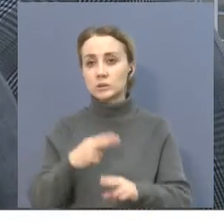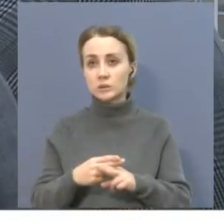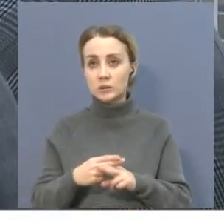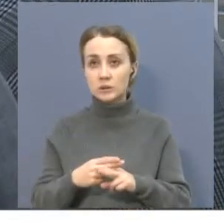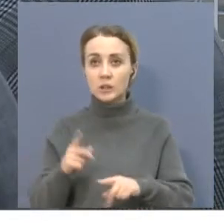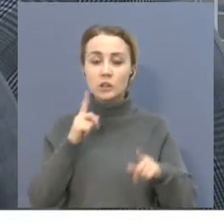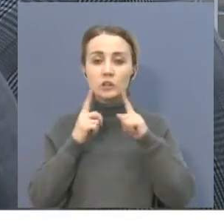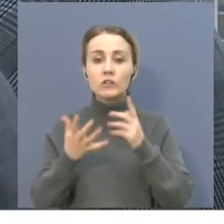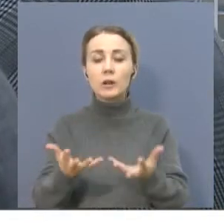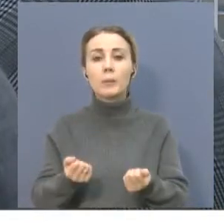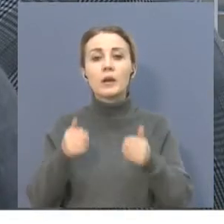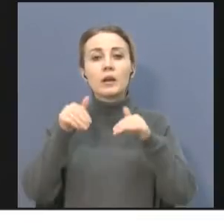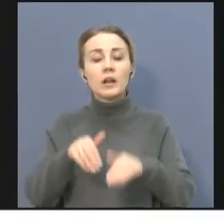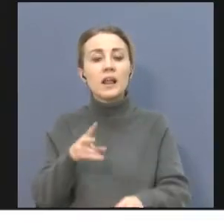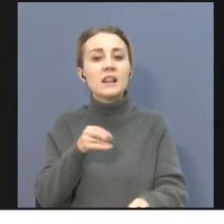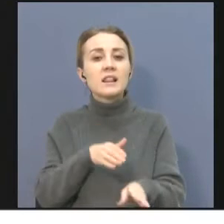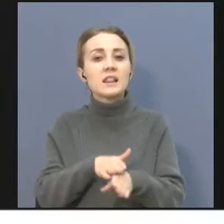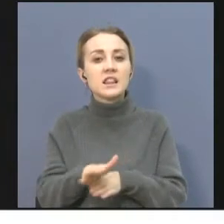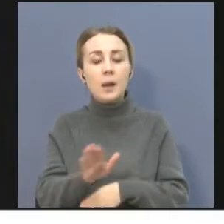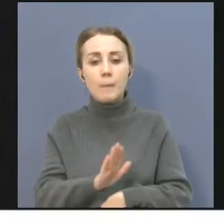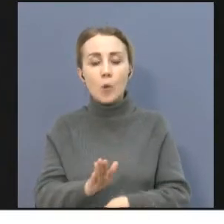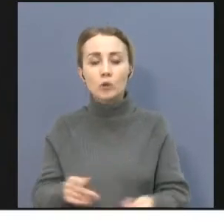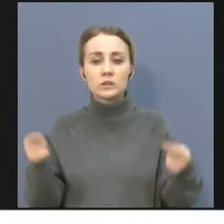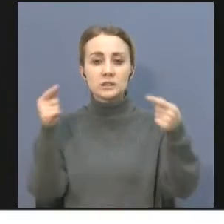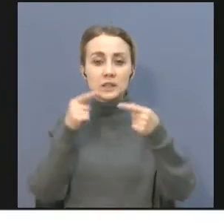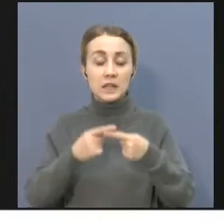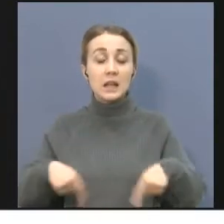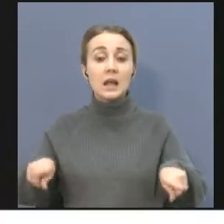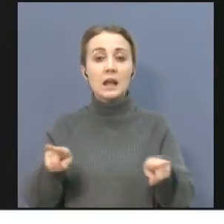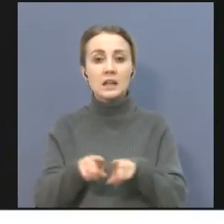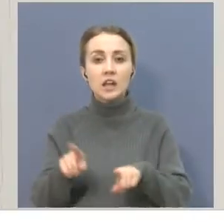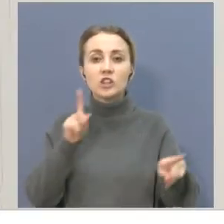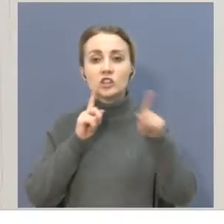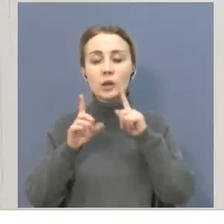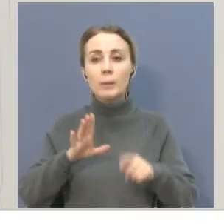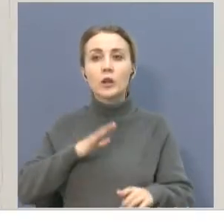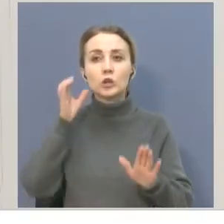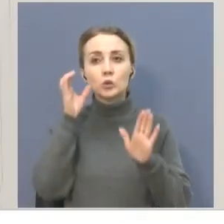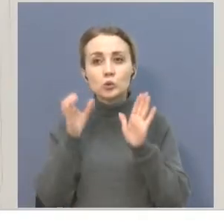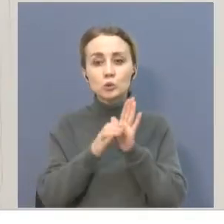отырысында Ақмола облысы әкімшілігі әдеп жөніндегі уәкілінің есебі тыңдалды.